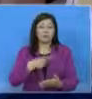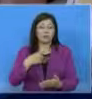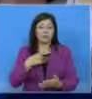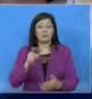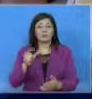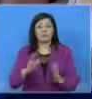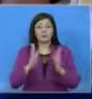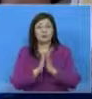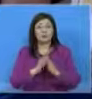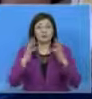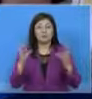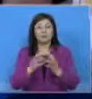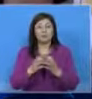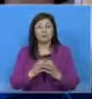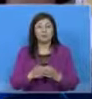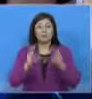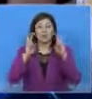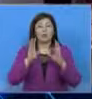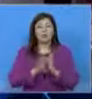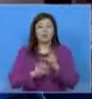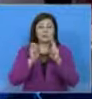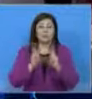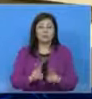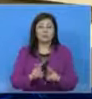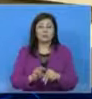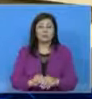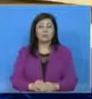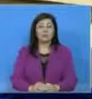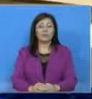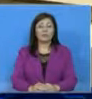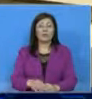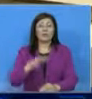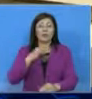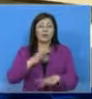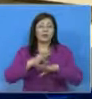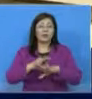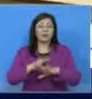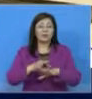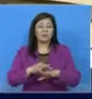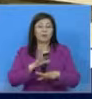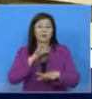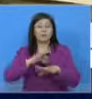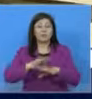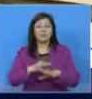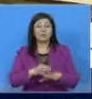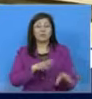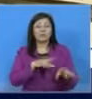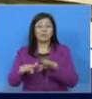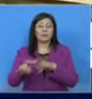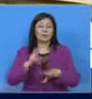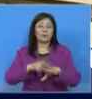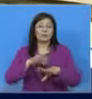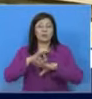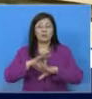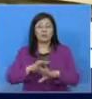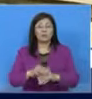убедительной просьбой соблюдать правила безопасности. В период проведения акции линейным отделом полиции организовано и